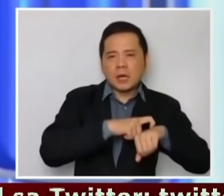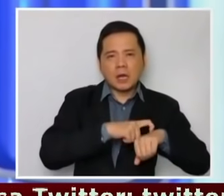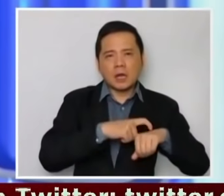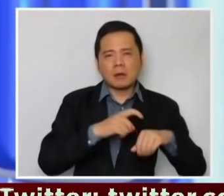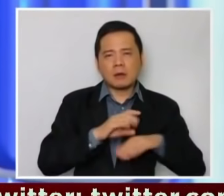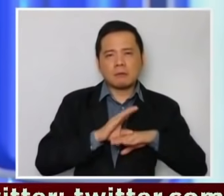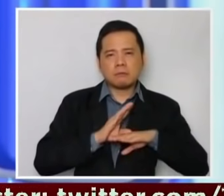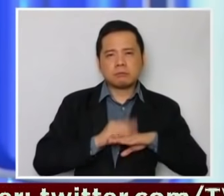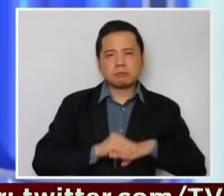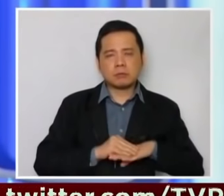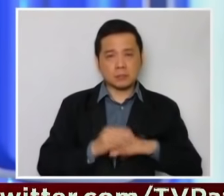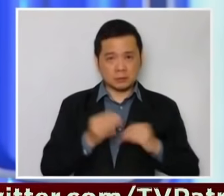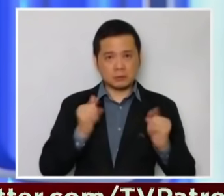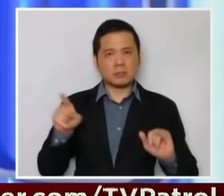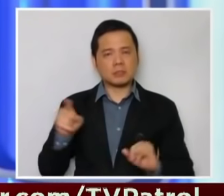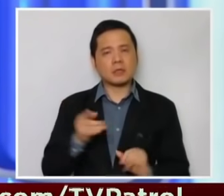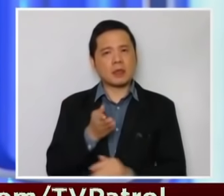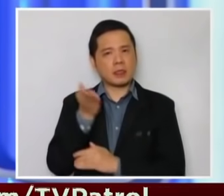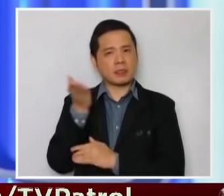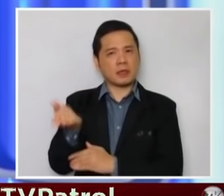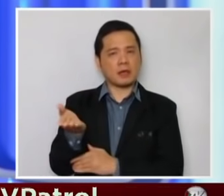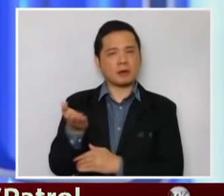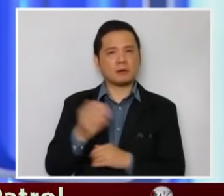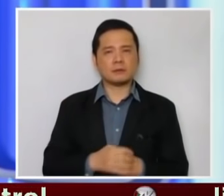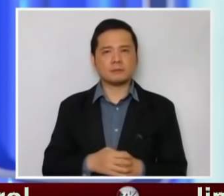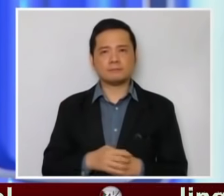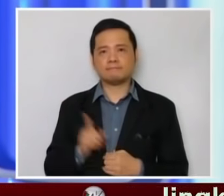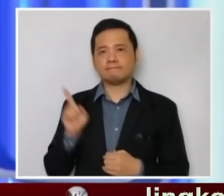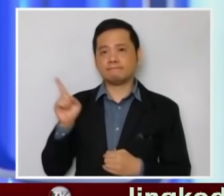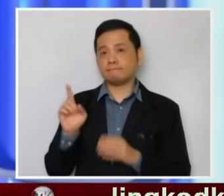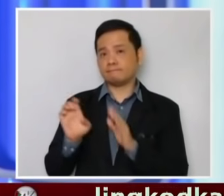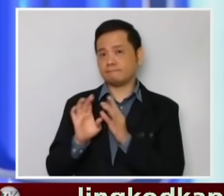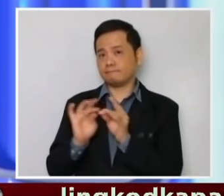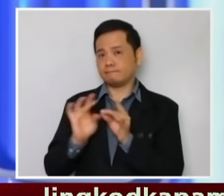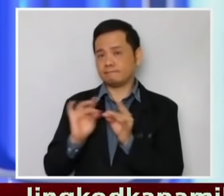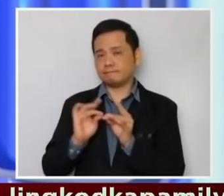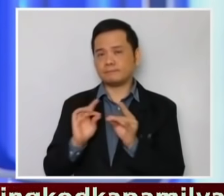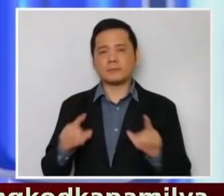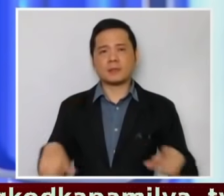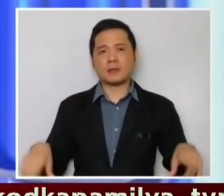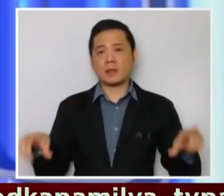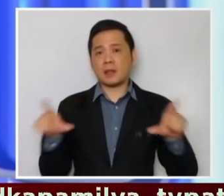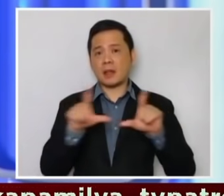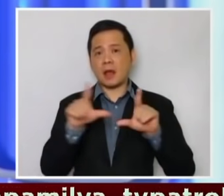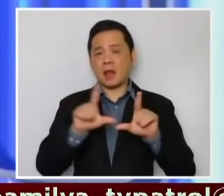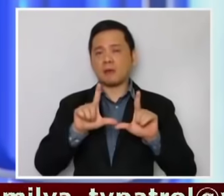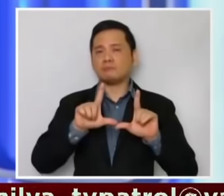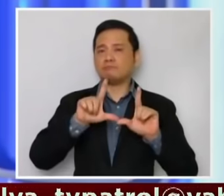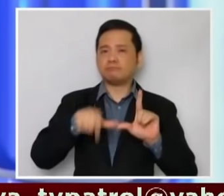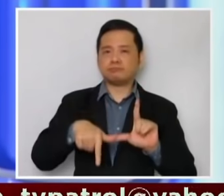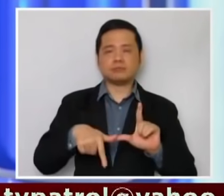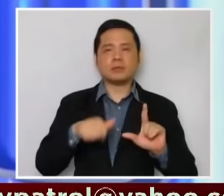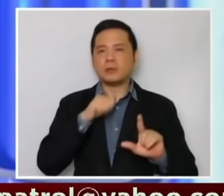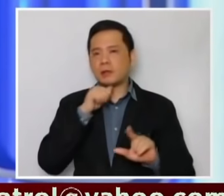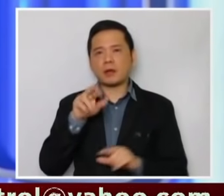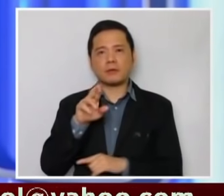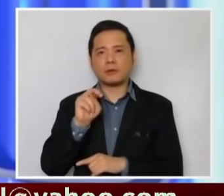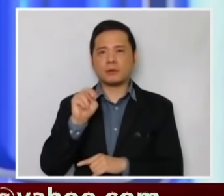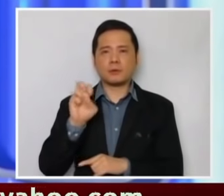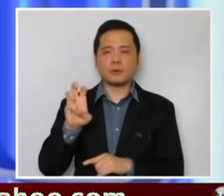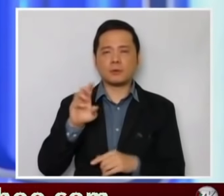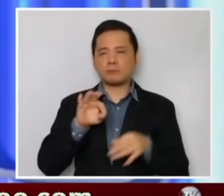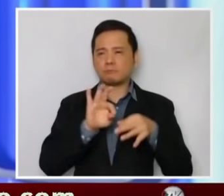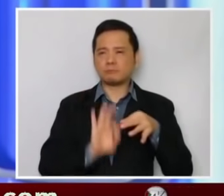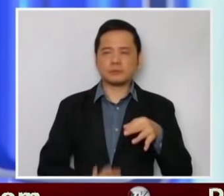man na-renew ang aming prangkisa at pinatitigil ang ating broadcast, nangangako kami sa inyo, hindi